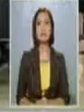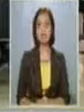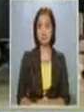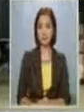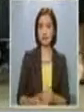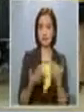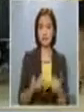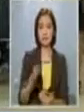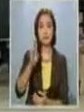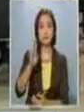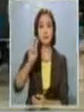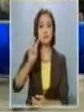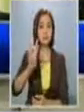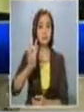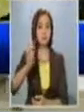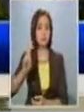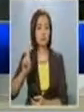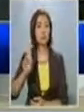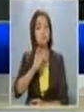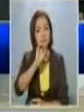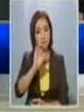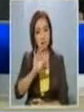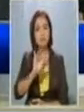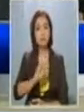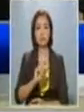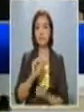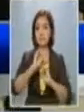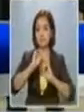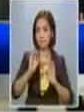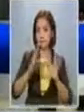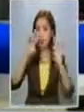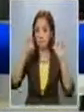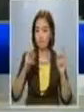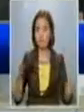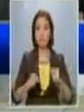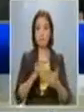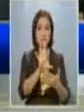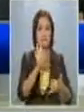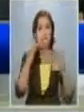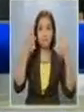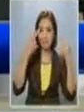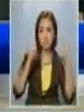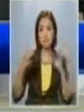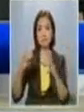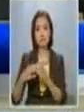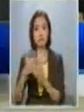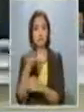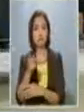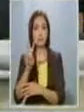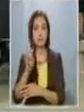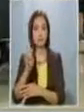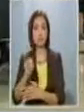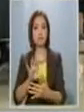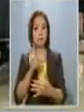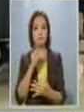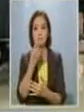ขณะที่นายบวรศักดิ์บอกว่าความชัดเจนในหลายประเด็นทั้งการเลือกนายกรัฐมนตรีและคณะรัฐมนตรีโดยตรงนั้นขอให้